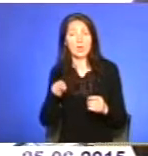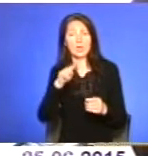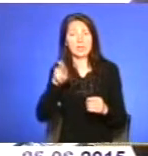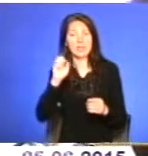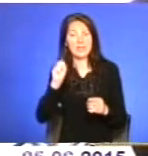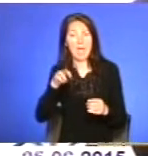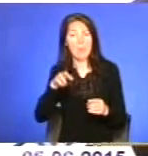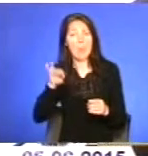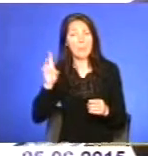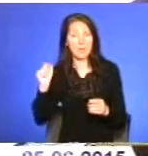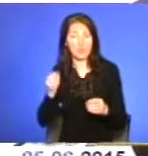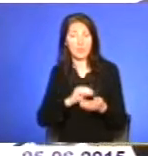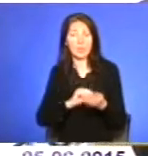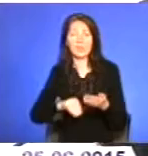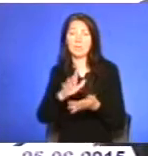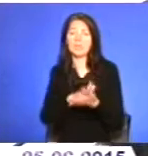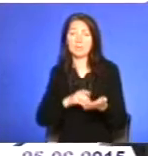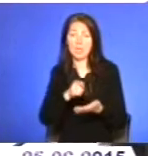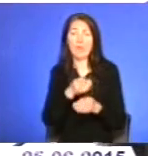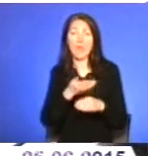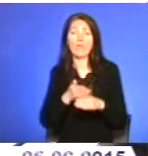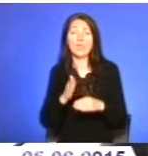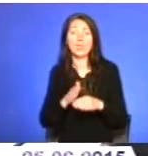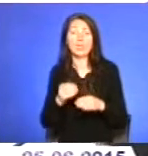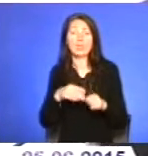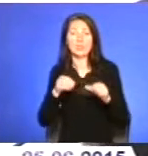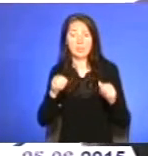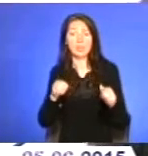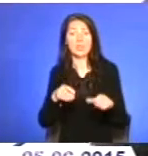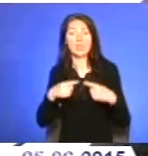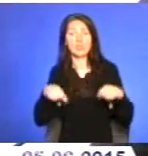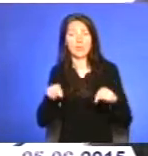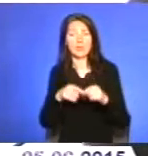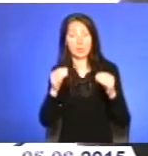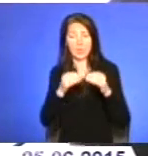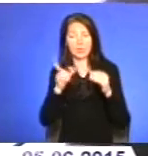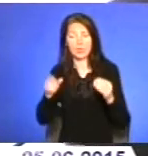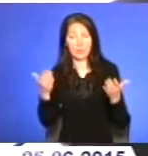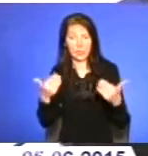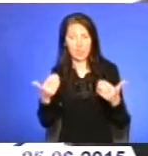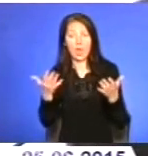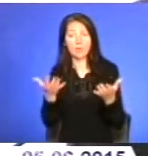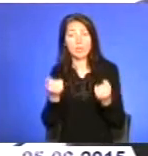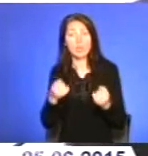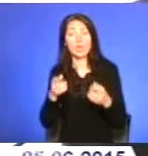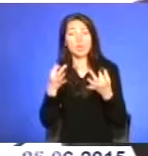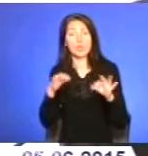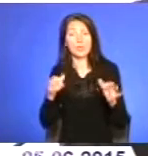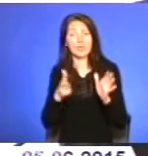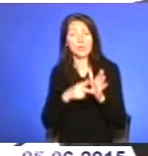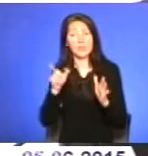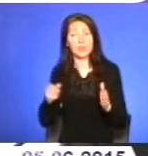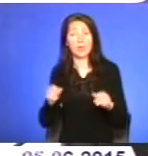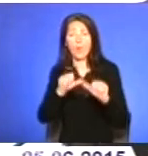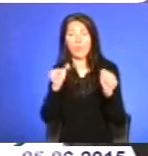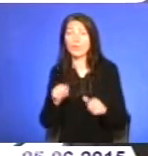демобілізованих, де писали заяву про виділення земельних ділянок, 10 чоловік вже отримало дозволи, 8 чоловік оформляють документи, і